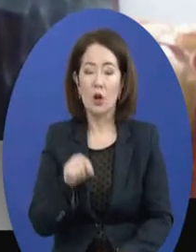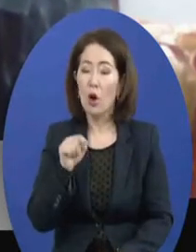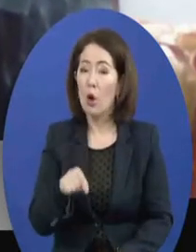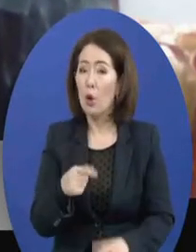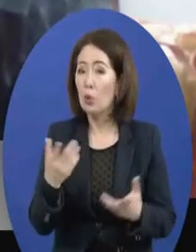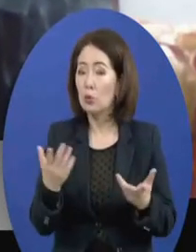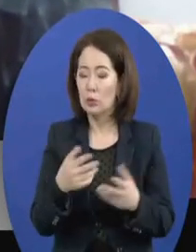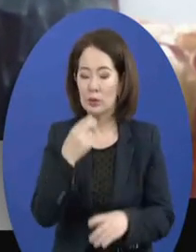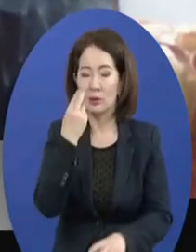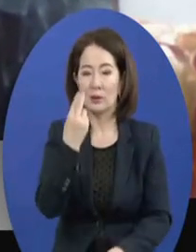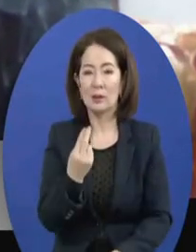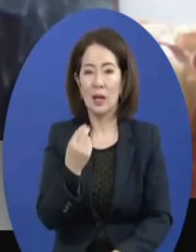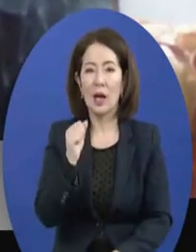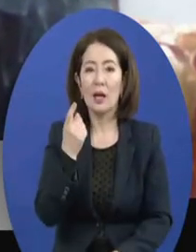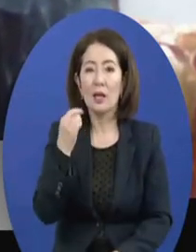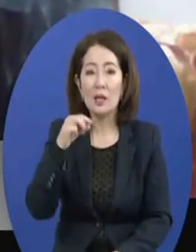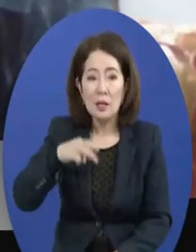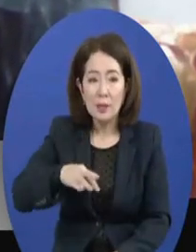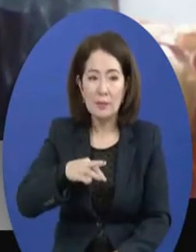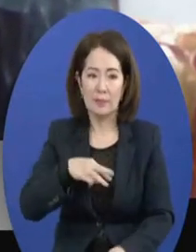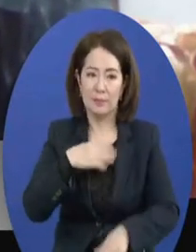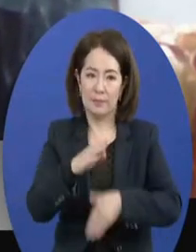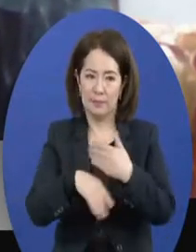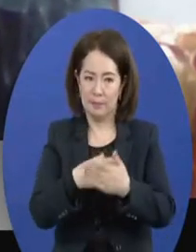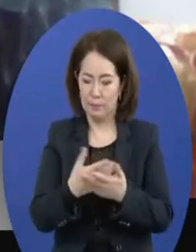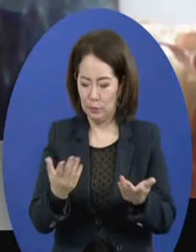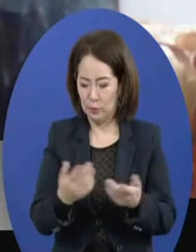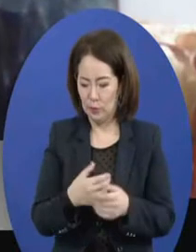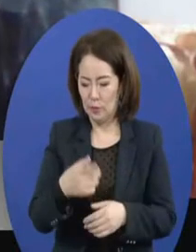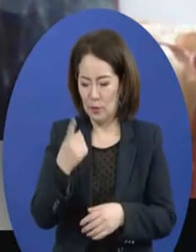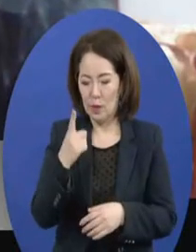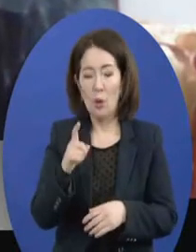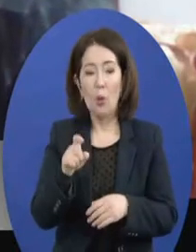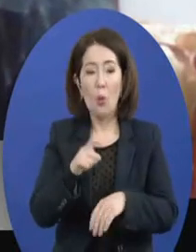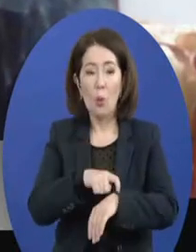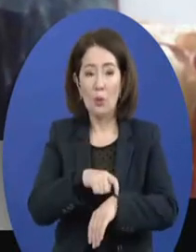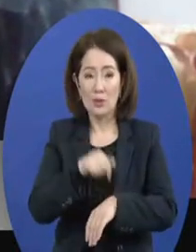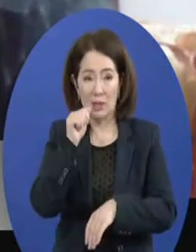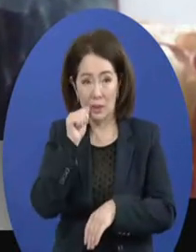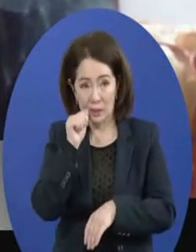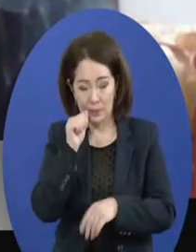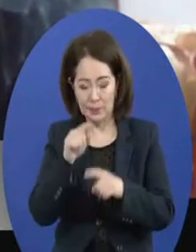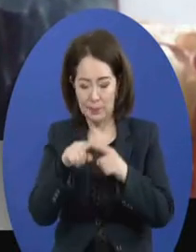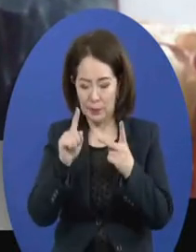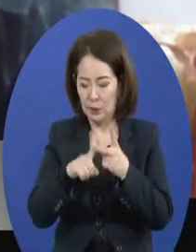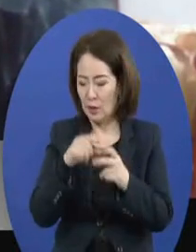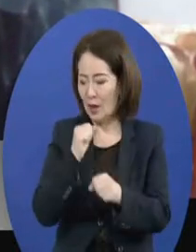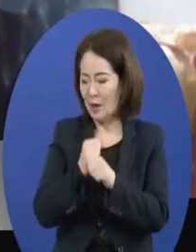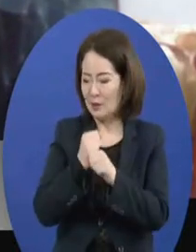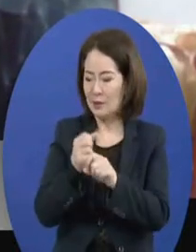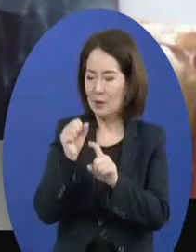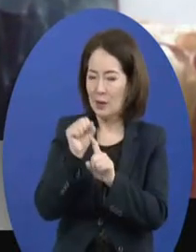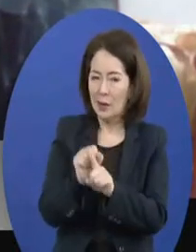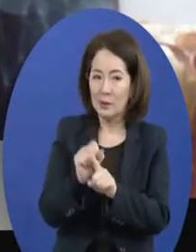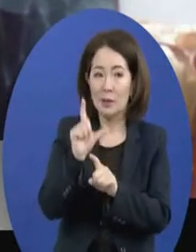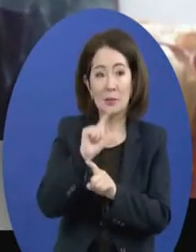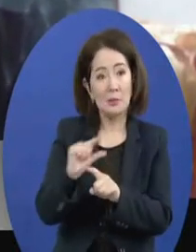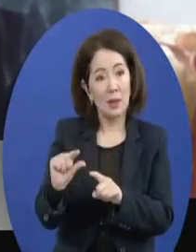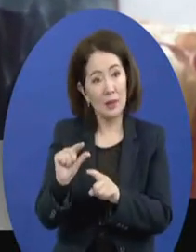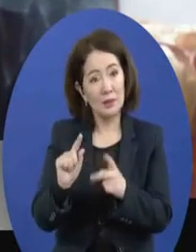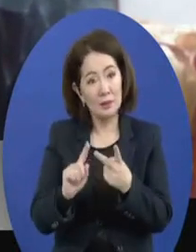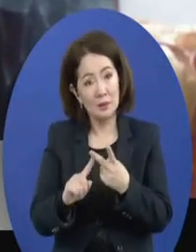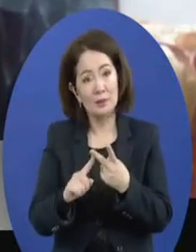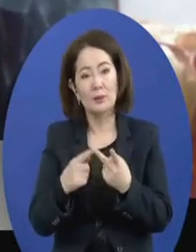За одоогийн захимаар авч байгаа явдал нь бол нэгдүгээр одоо хугацаа хэмнэсэн, хоёрдугаар ажлын ачааллыг